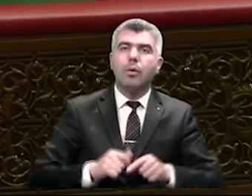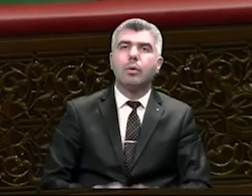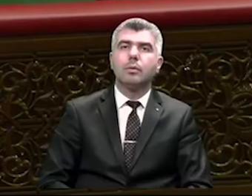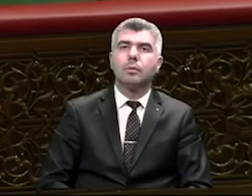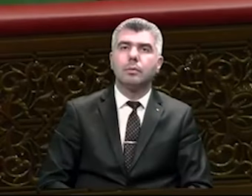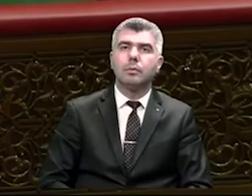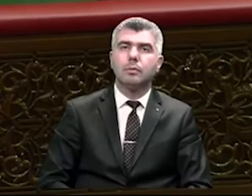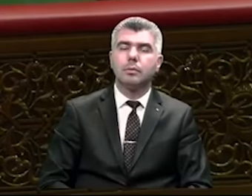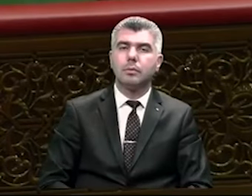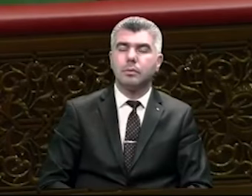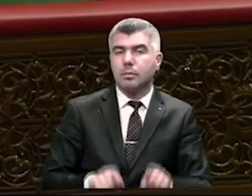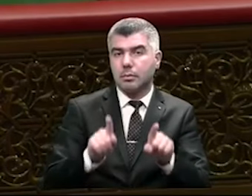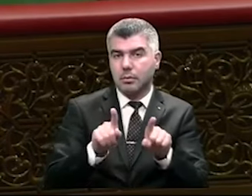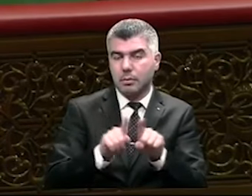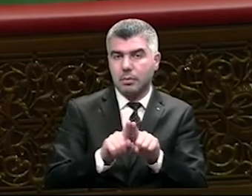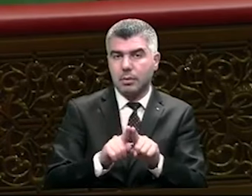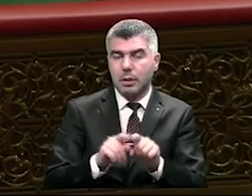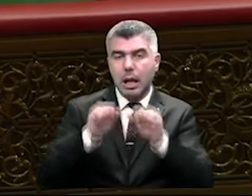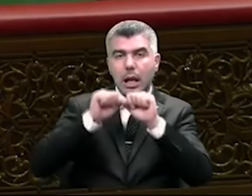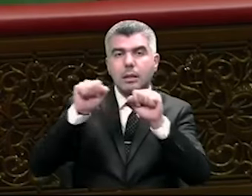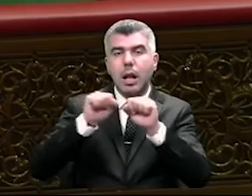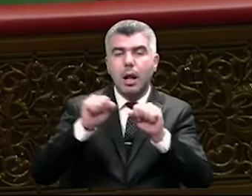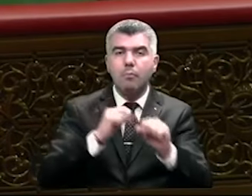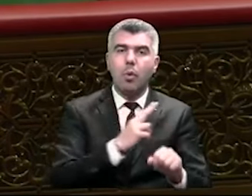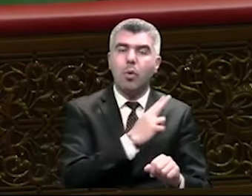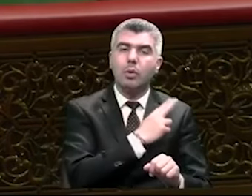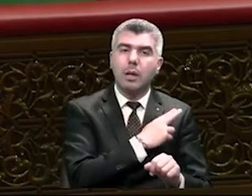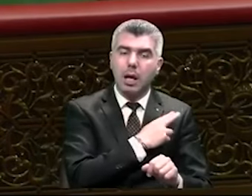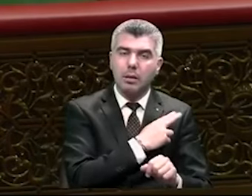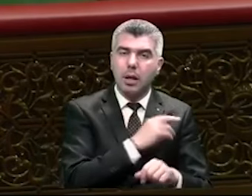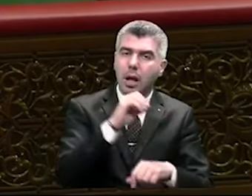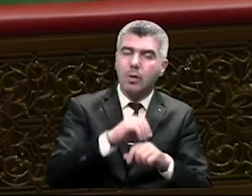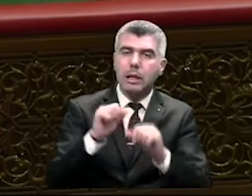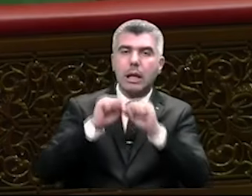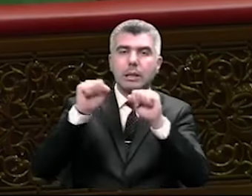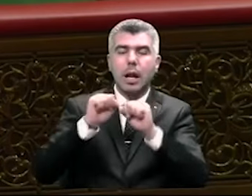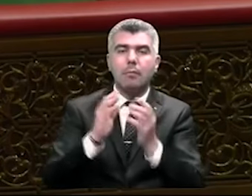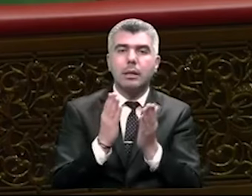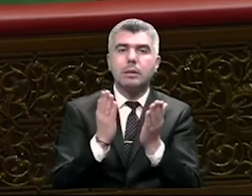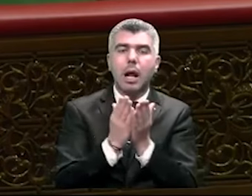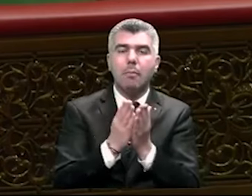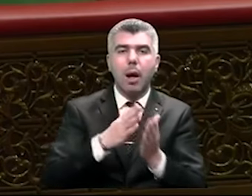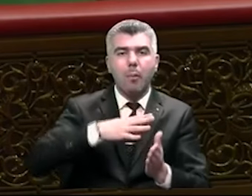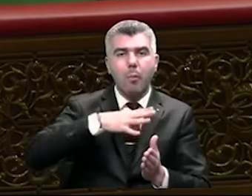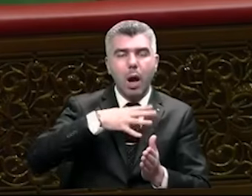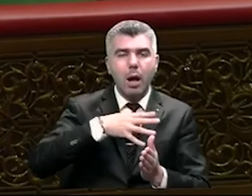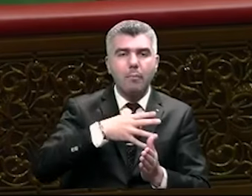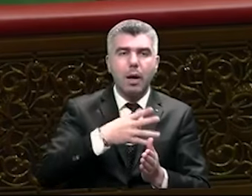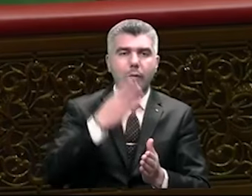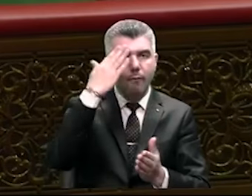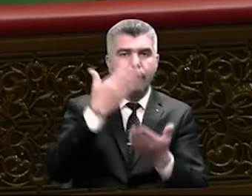ولنا في مال اضراب الاساتذه واضراب طلبه المحاماه العبره